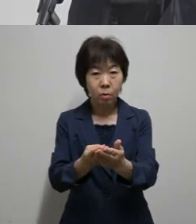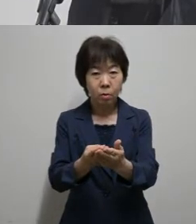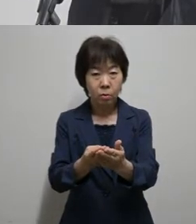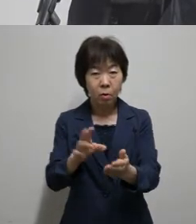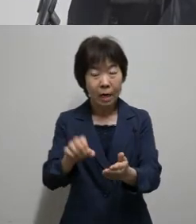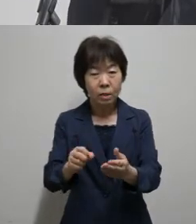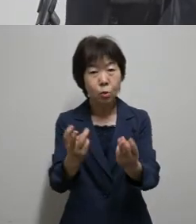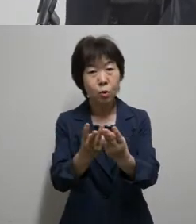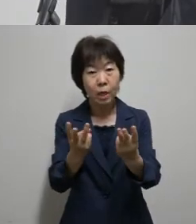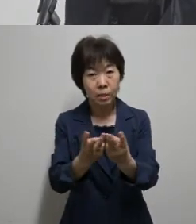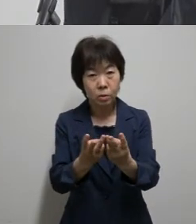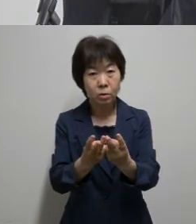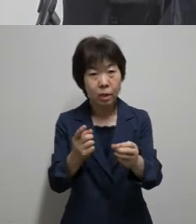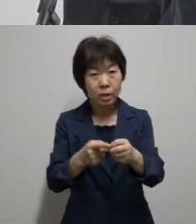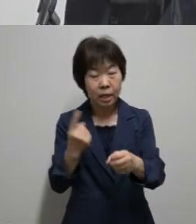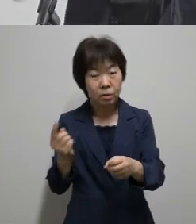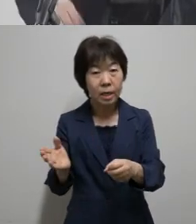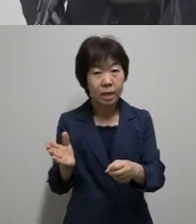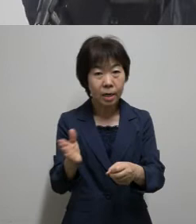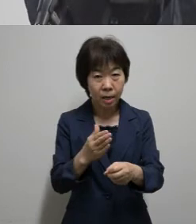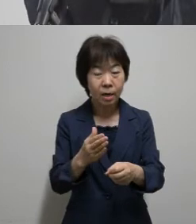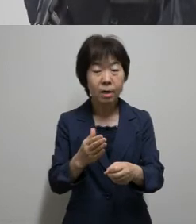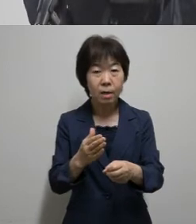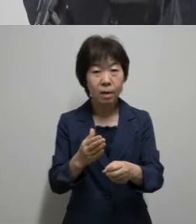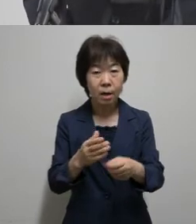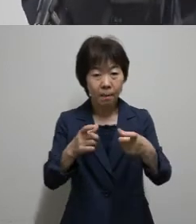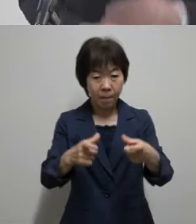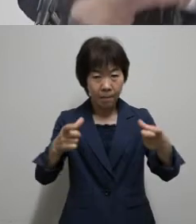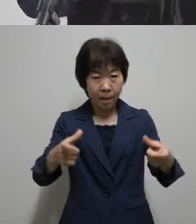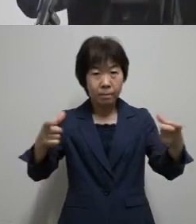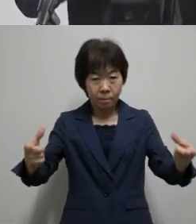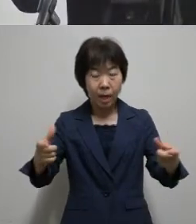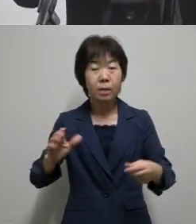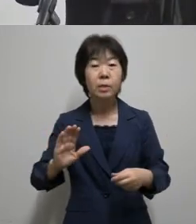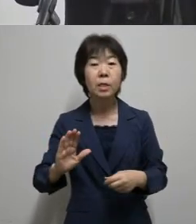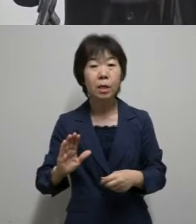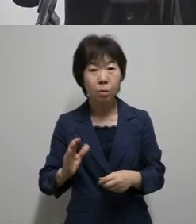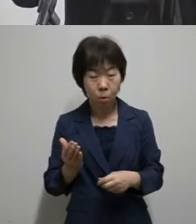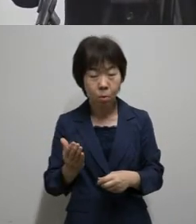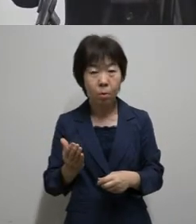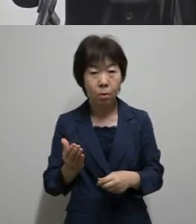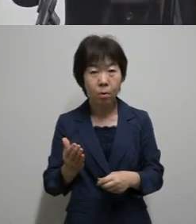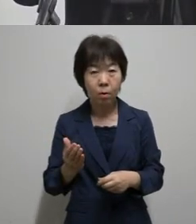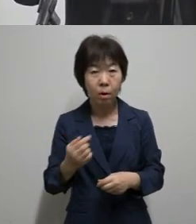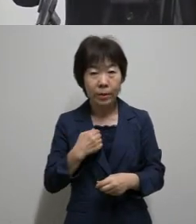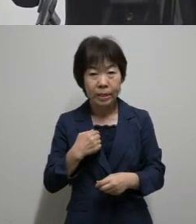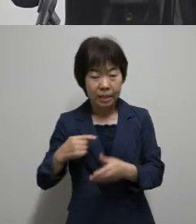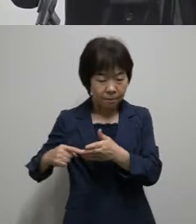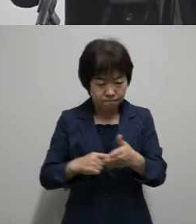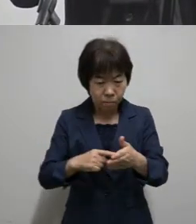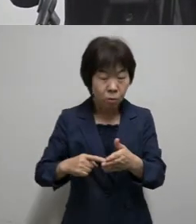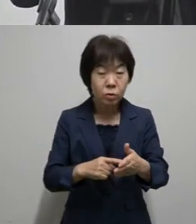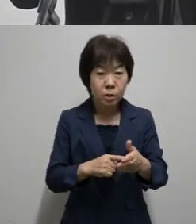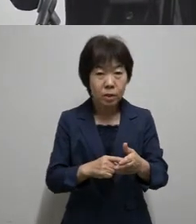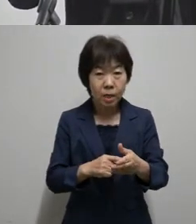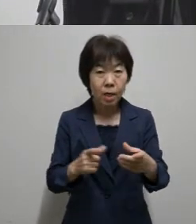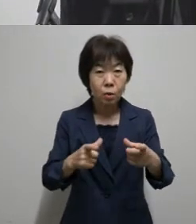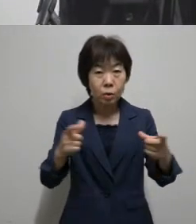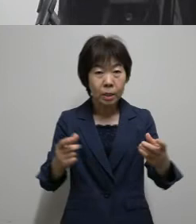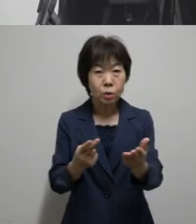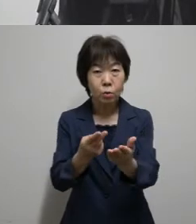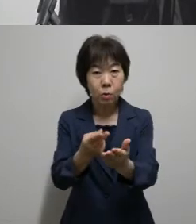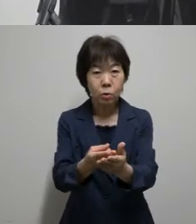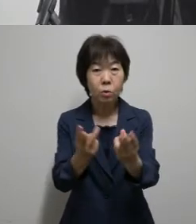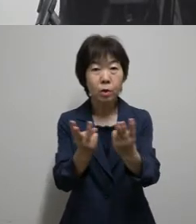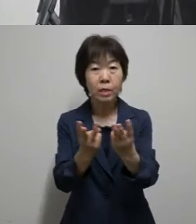昨年以降もう段階的に増やしてきておりますが我々が努力をして増やすその病床数に新